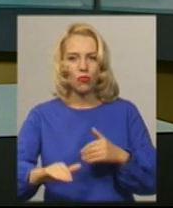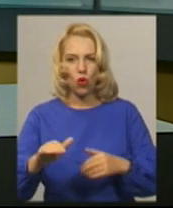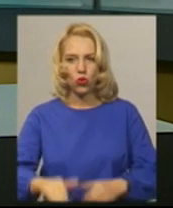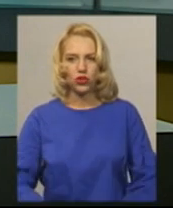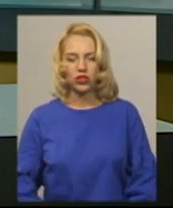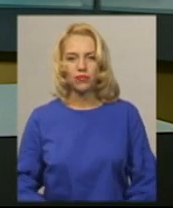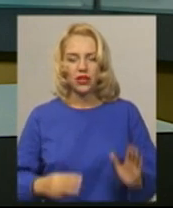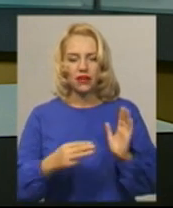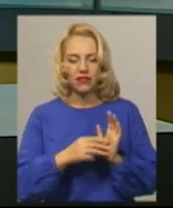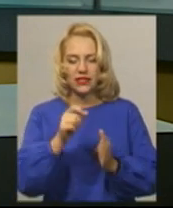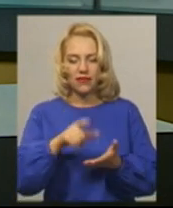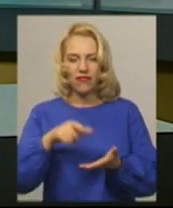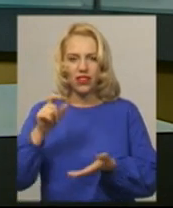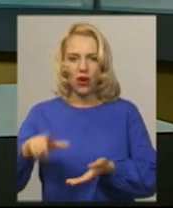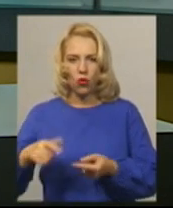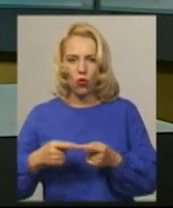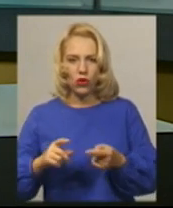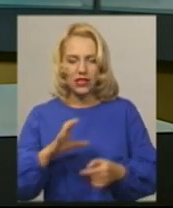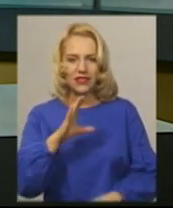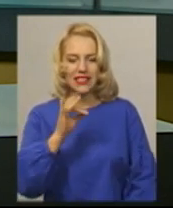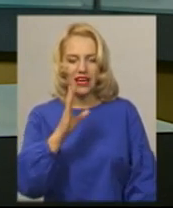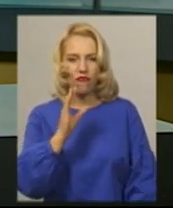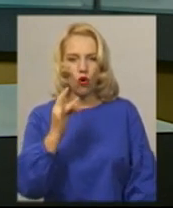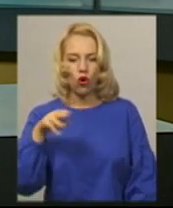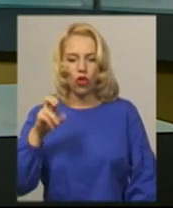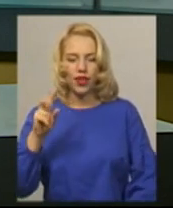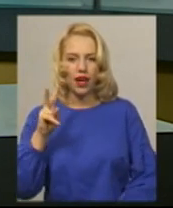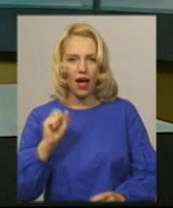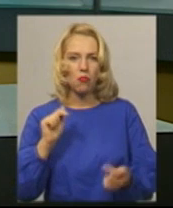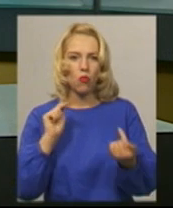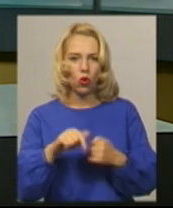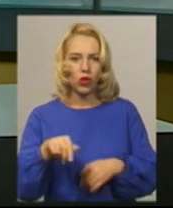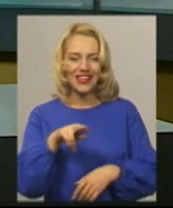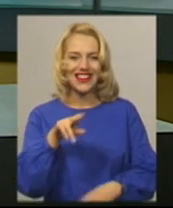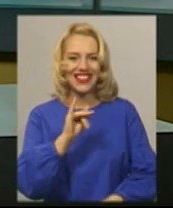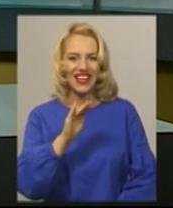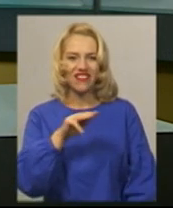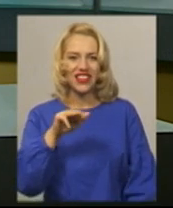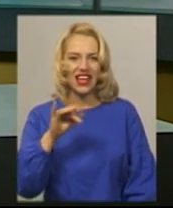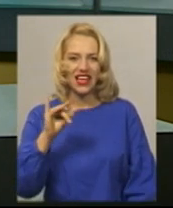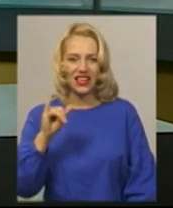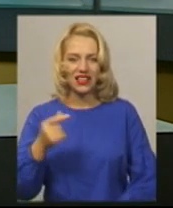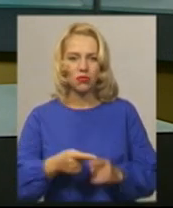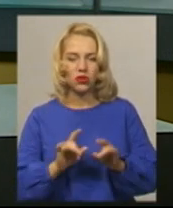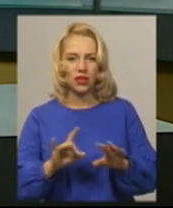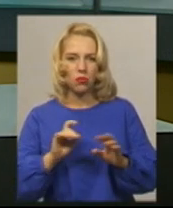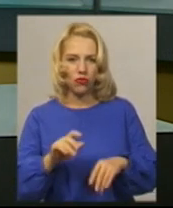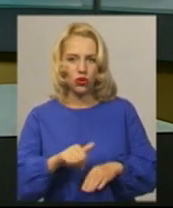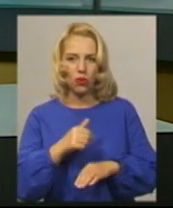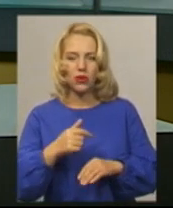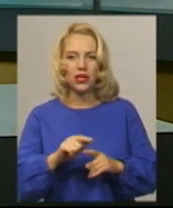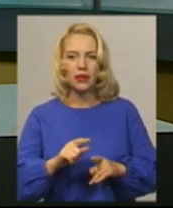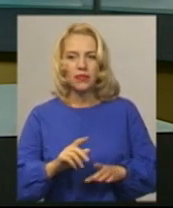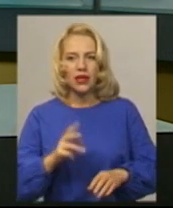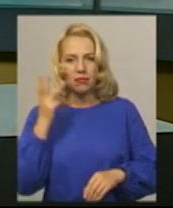Вісім флаконів сироватки проти дифтерії завезли на Хмельниччину. Про це повідомила заступник головного лікаря Хмельницької міської інфекційної лікарні